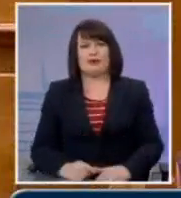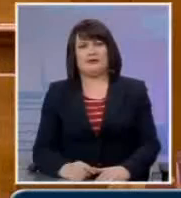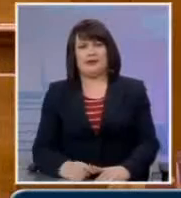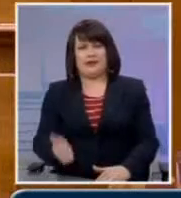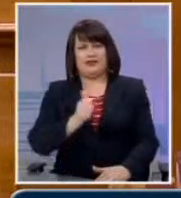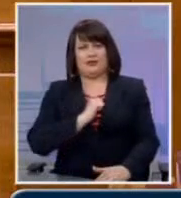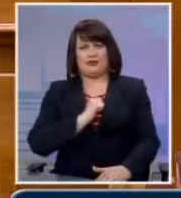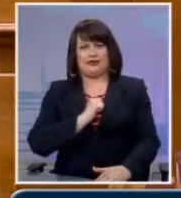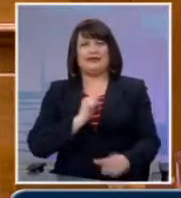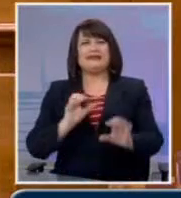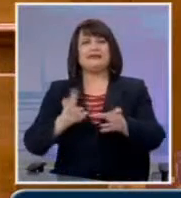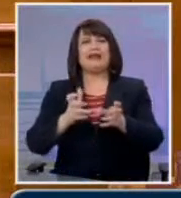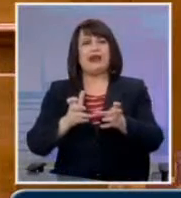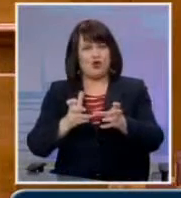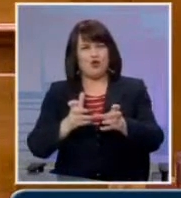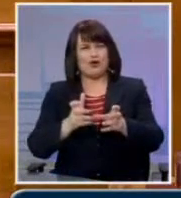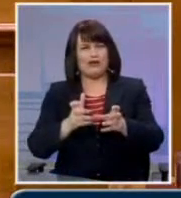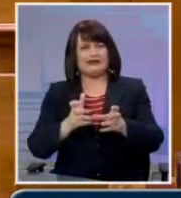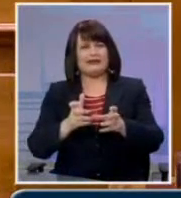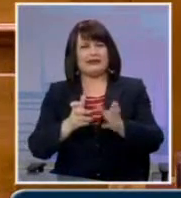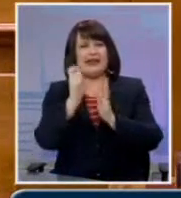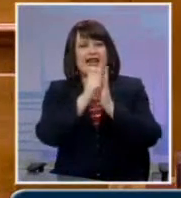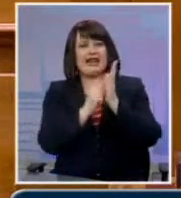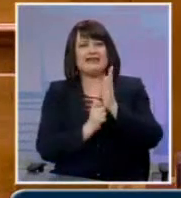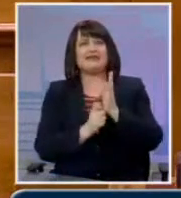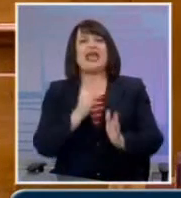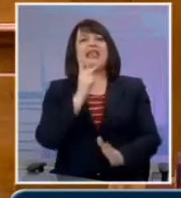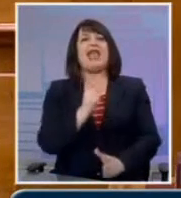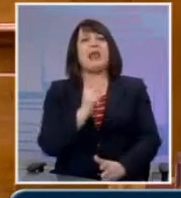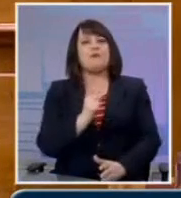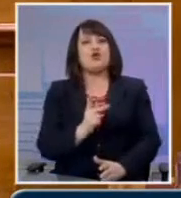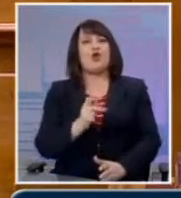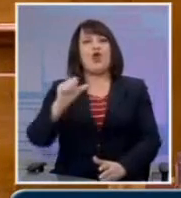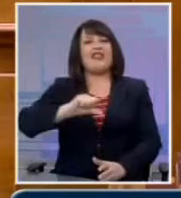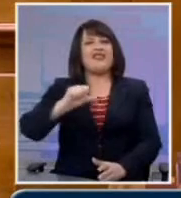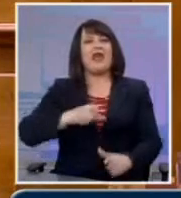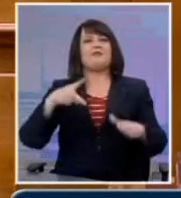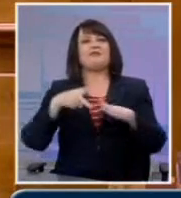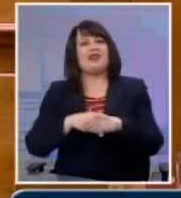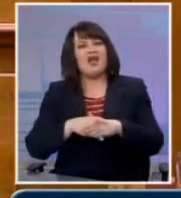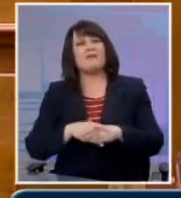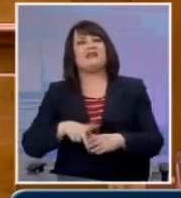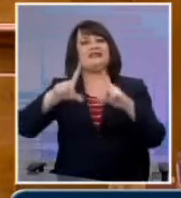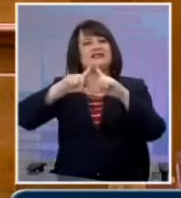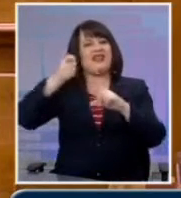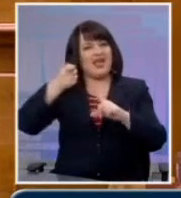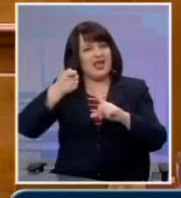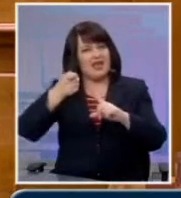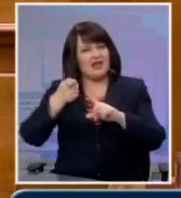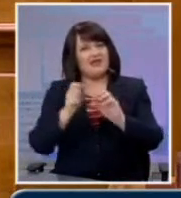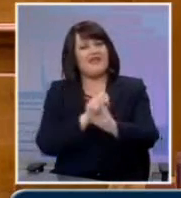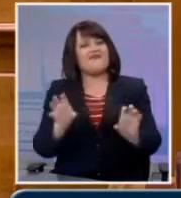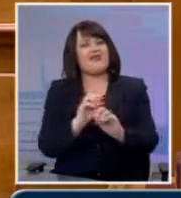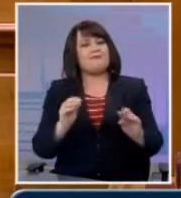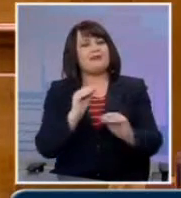Ιδιοκτήτης media shop που είναι στη λίστα του Κερπνό, της ΔΕΗ, της ΕΙΔΑΠ, των τραπεζών κατά το άρθρο 6, δεν